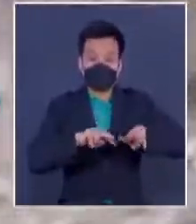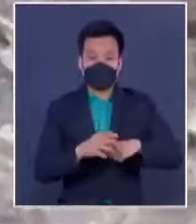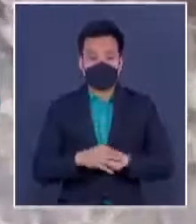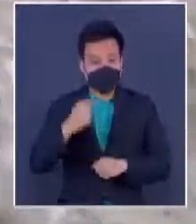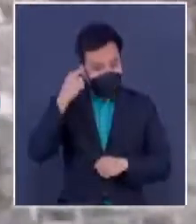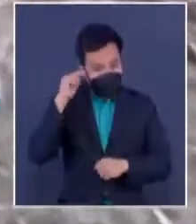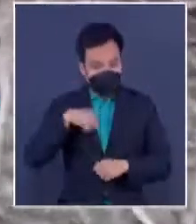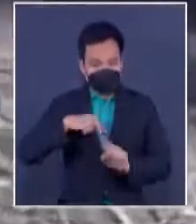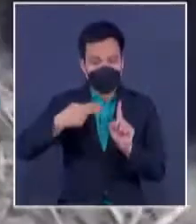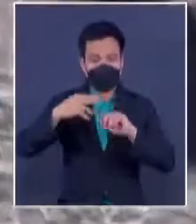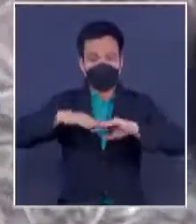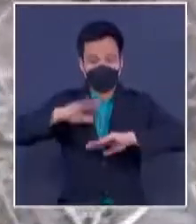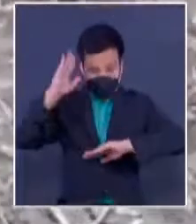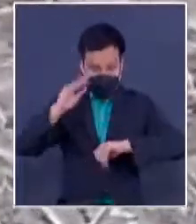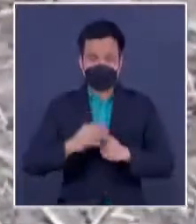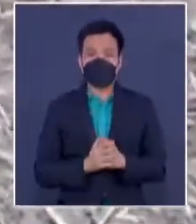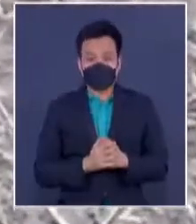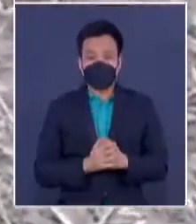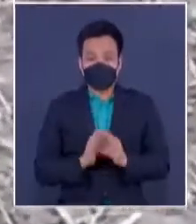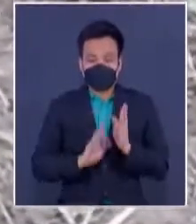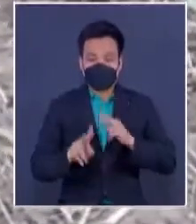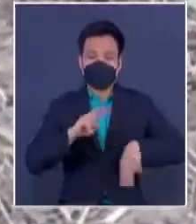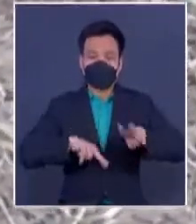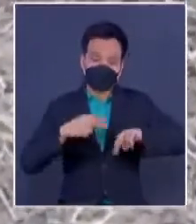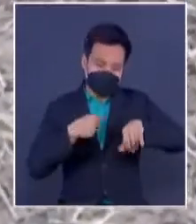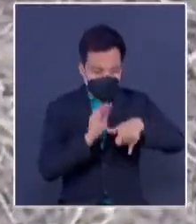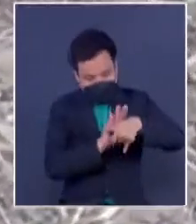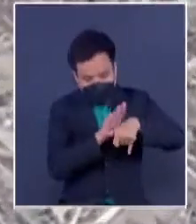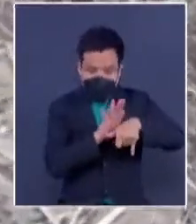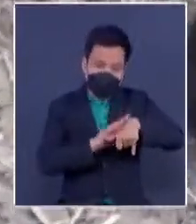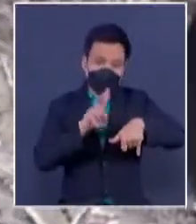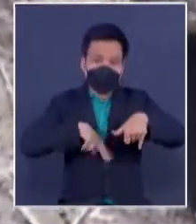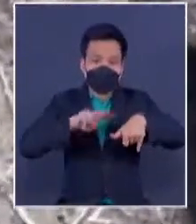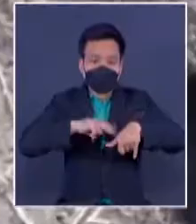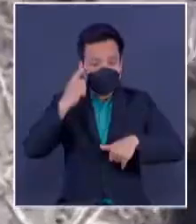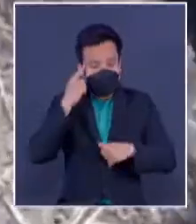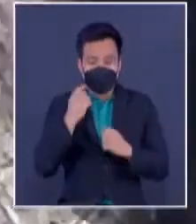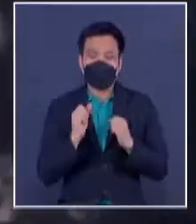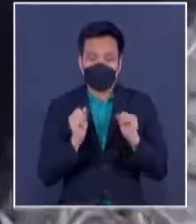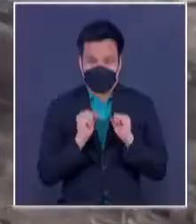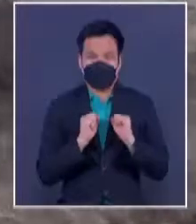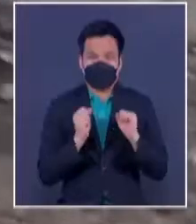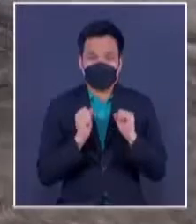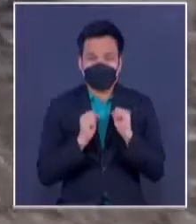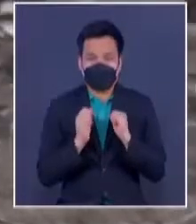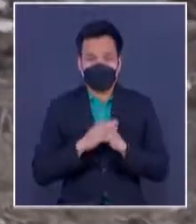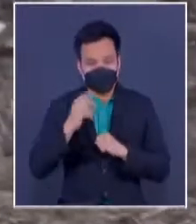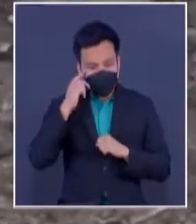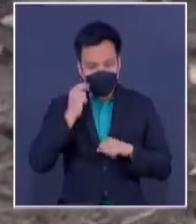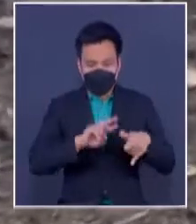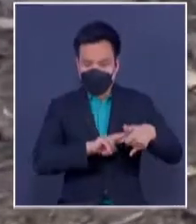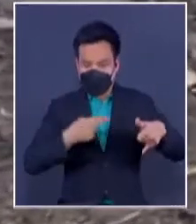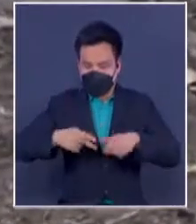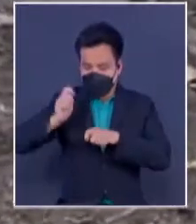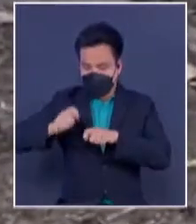หลายหมื่นบาทเลยนะครับ ผู้ที่ดูแลต้องคอยเลี้ยงดูอย่างดีครับแล้วก็ตอนนี้กลัวเหลือเกินผูกไว้แบบนี้เดี๋ยวจู่ๆจะมีใครมาแ